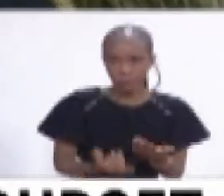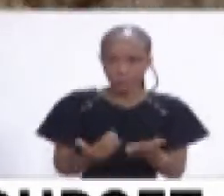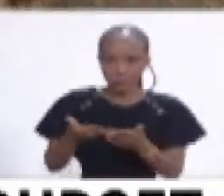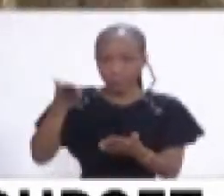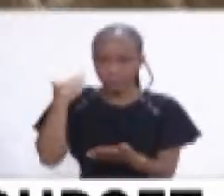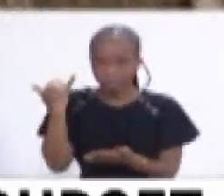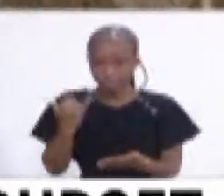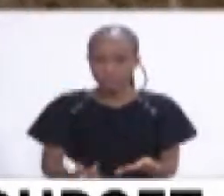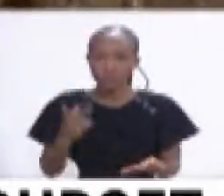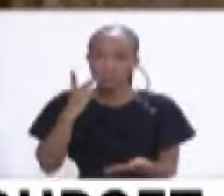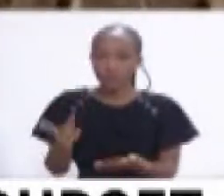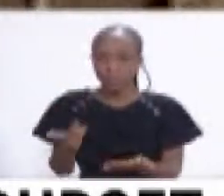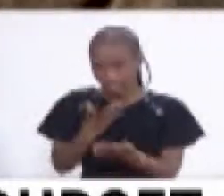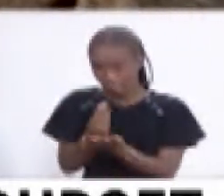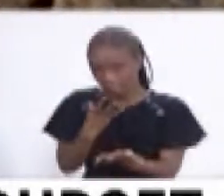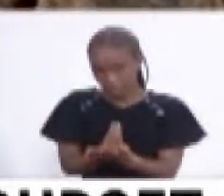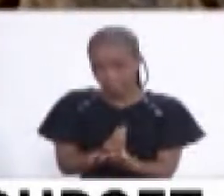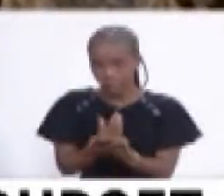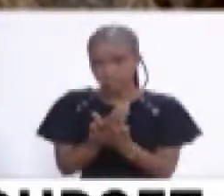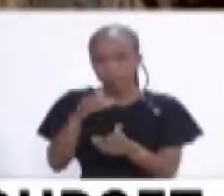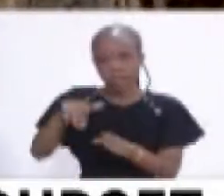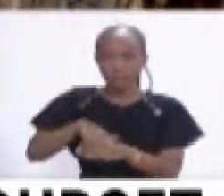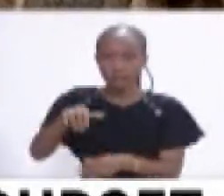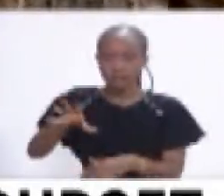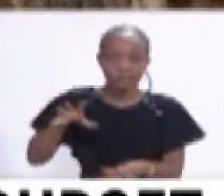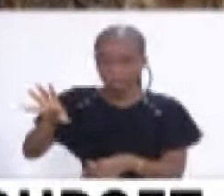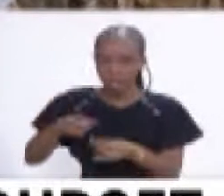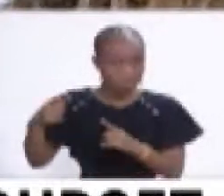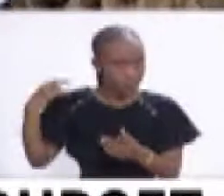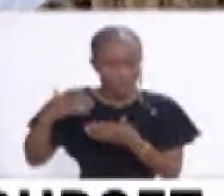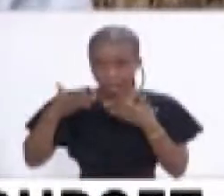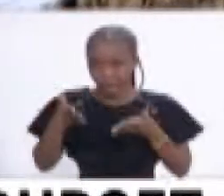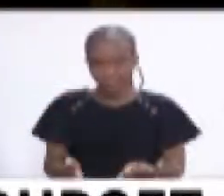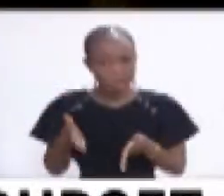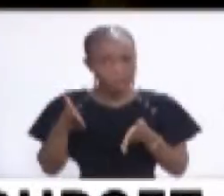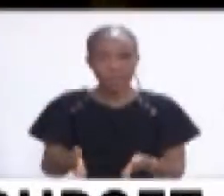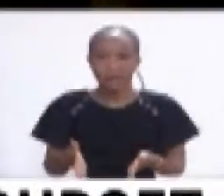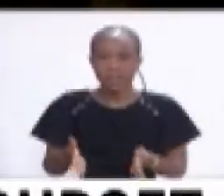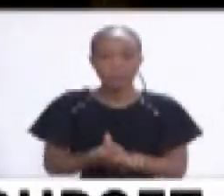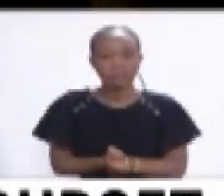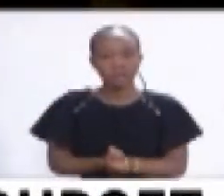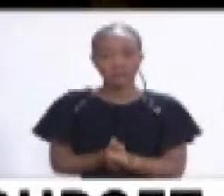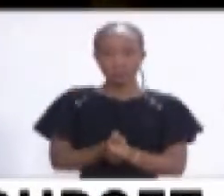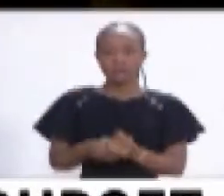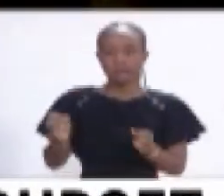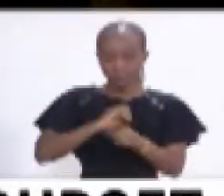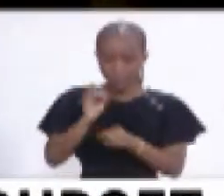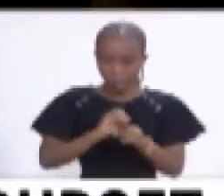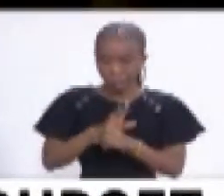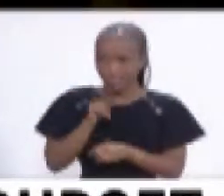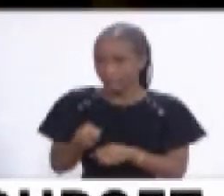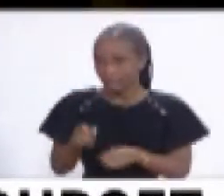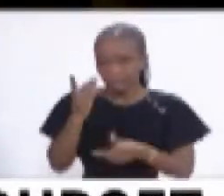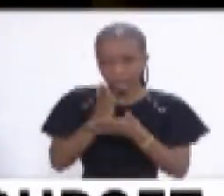with 200 shillings they could afford a number of things in the market, but for now they could afford little. Hii COVID-19 unajua